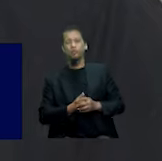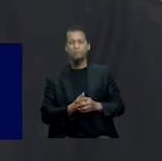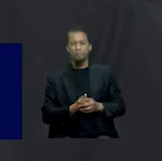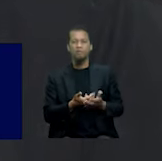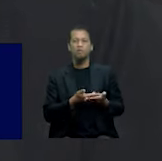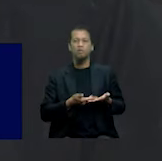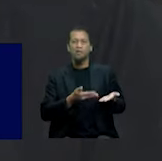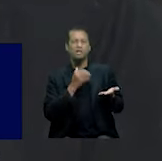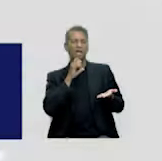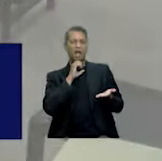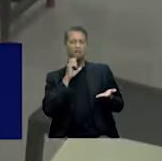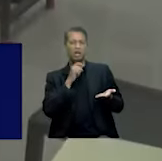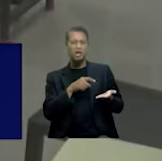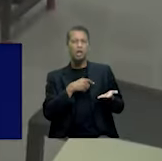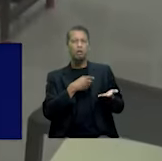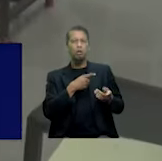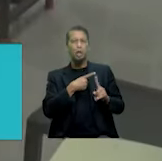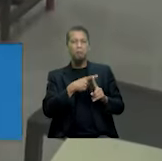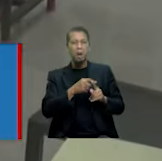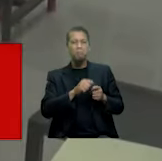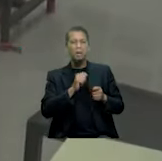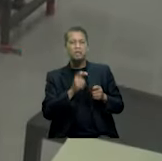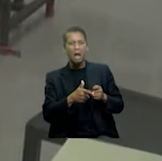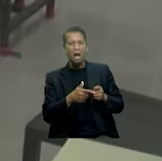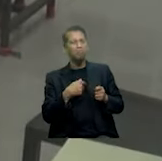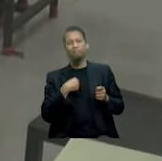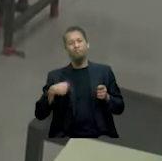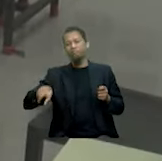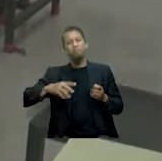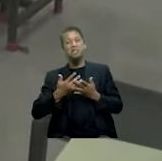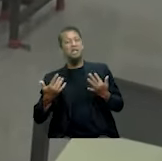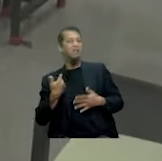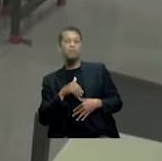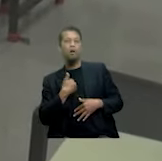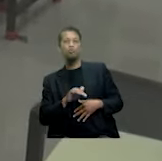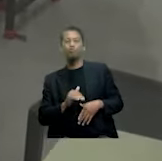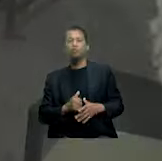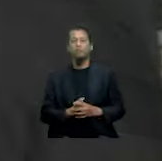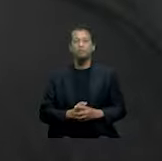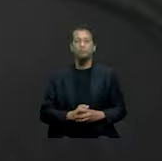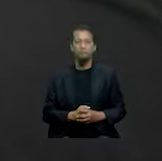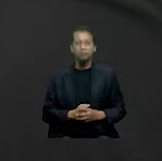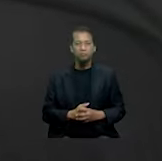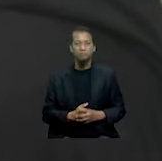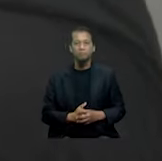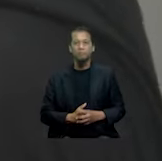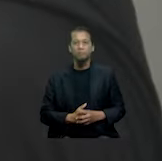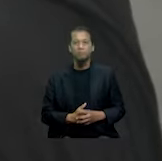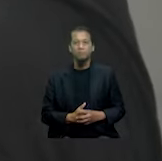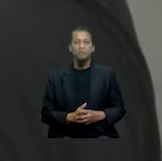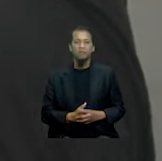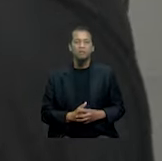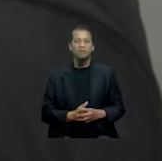Pelanggan tidak mau ditarik pajak. Yuli menilai sepinya pengunjung resto akibat kenaikan PPN menjadi 11% yang